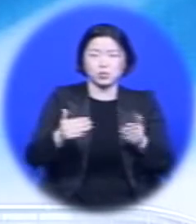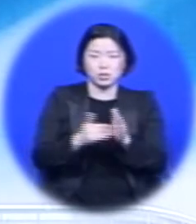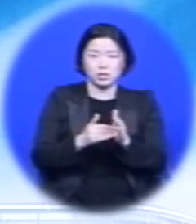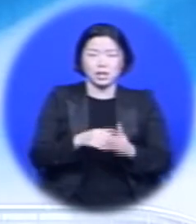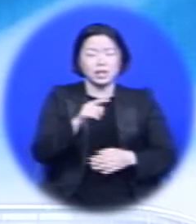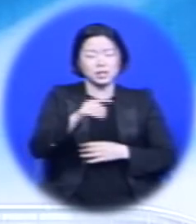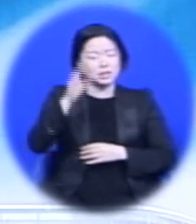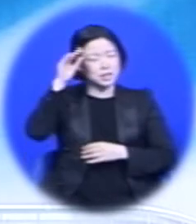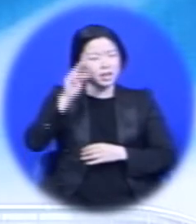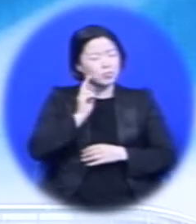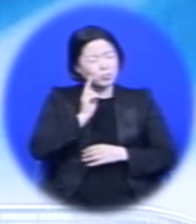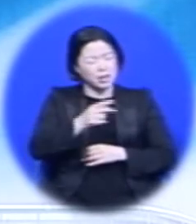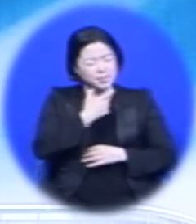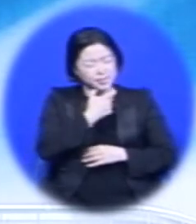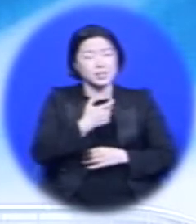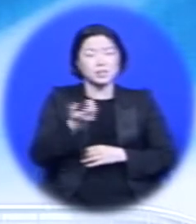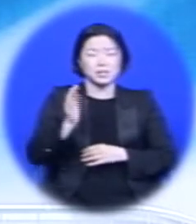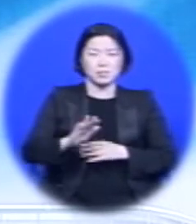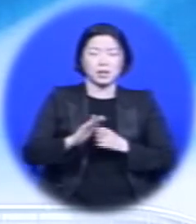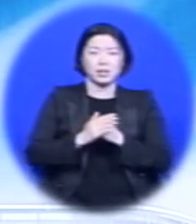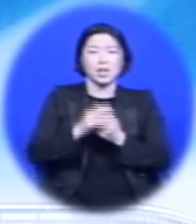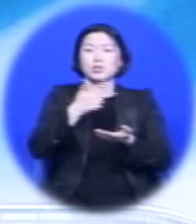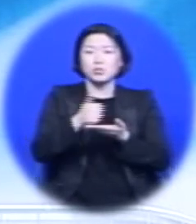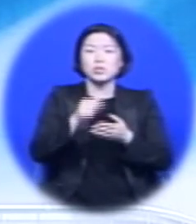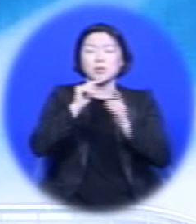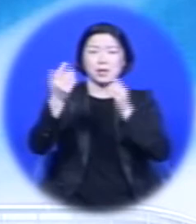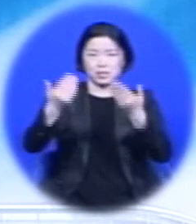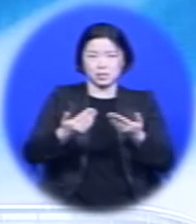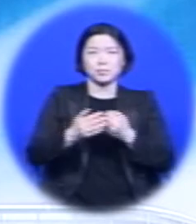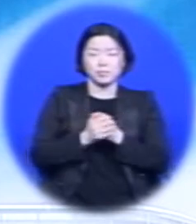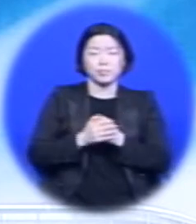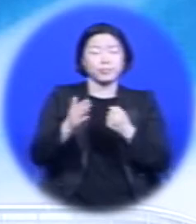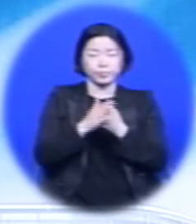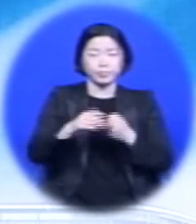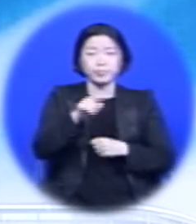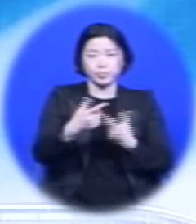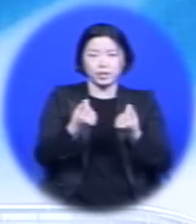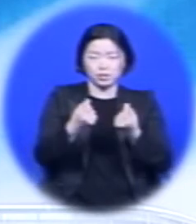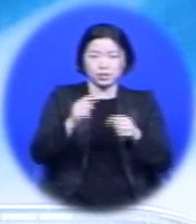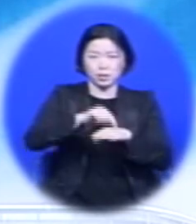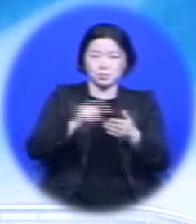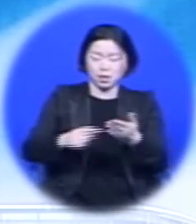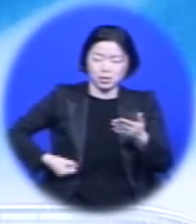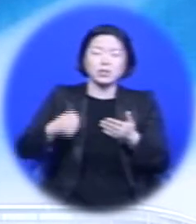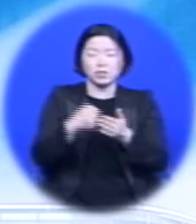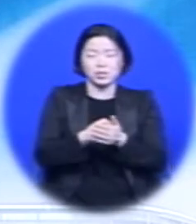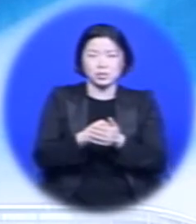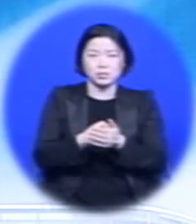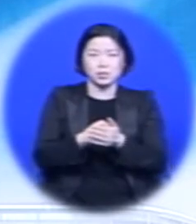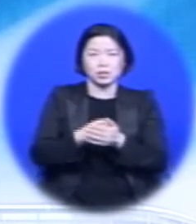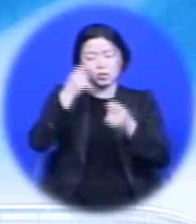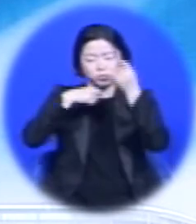너무 끔찍이 싫지만 주님이 그렇게 말씀하셨다는 그래서 그렇게 하기로 마음에 결심을 했다면서